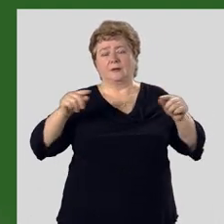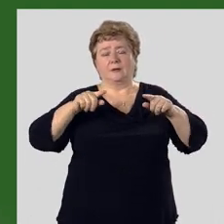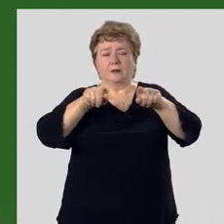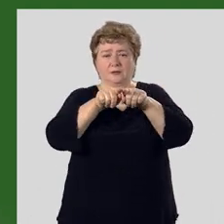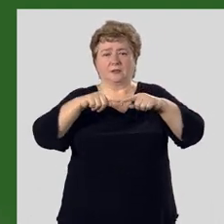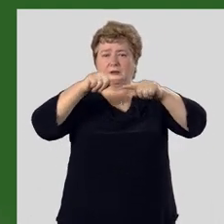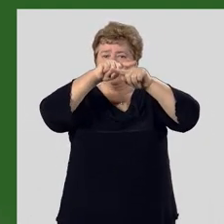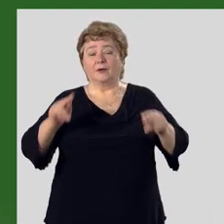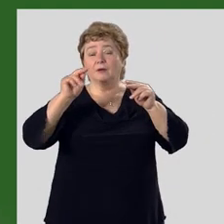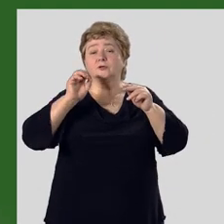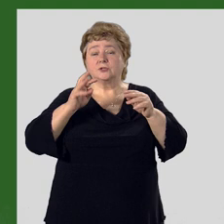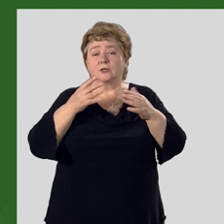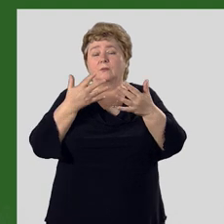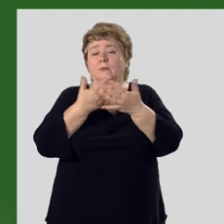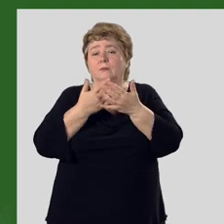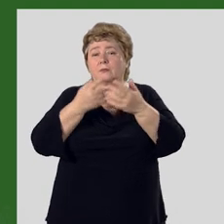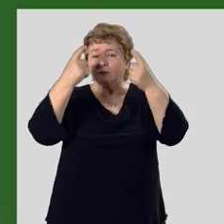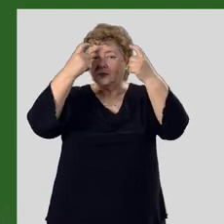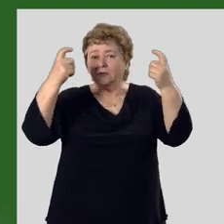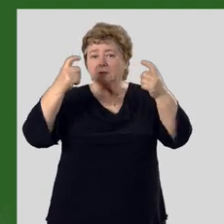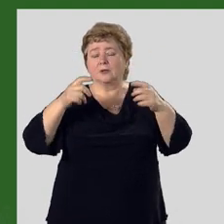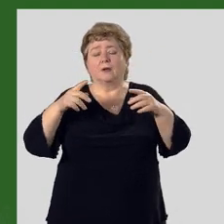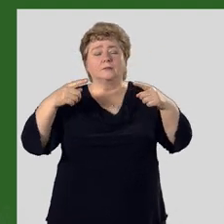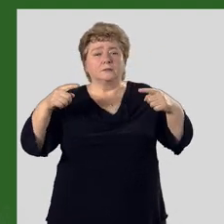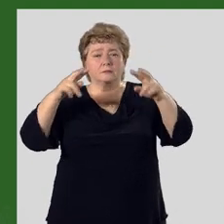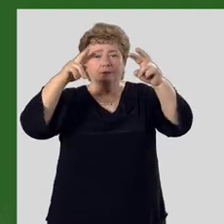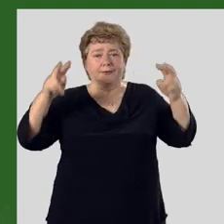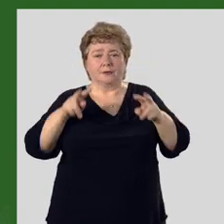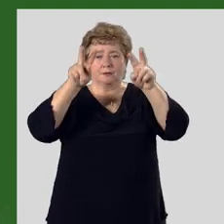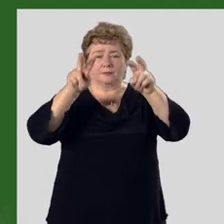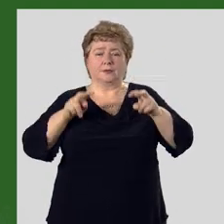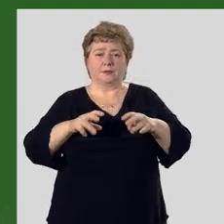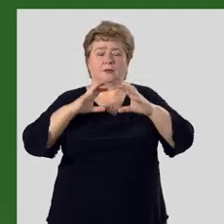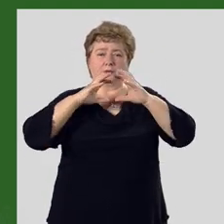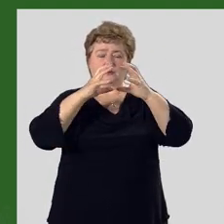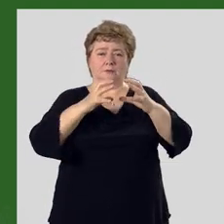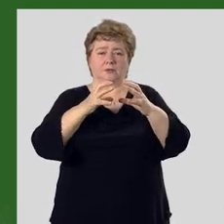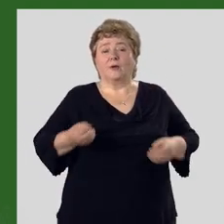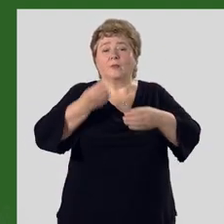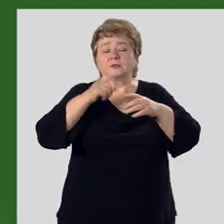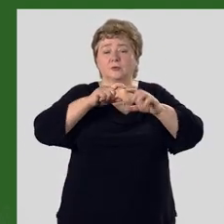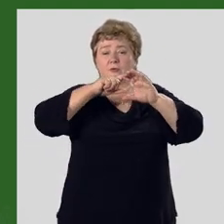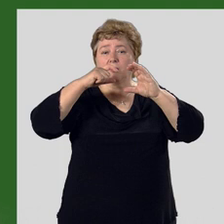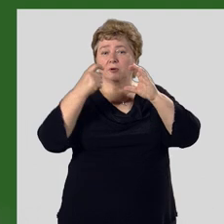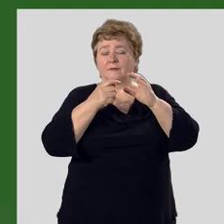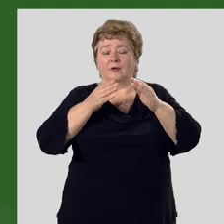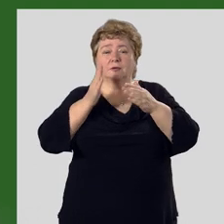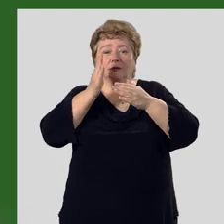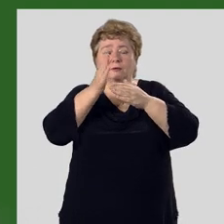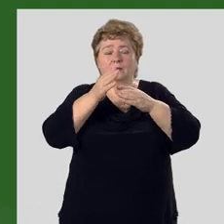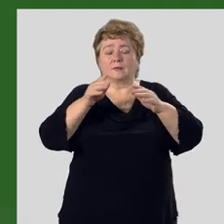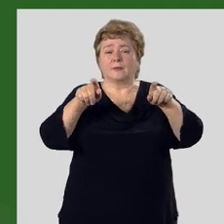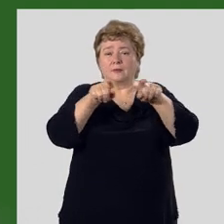дуги. Чем примечательны некоторые параллели и меридианы Земли? Поскольку экватор проходит